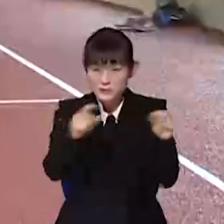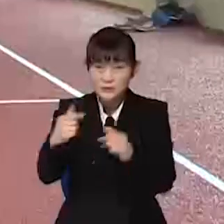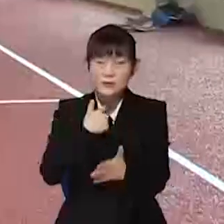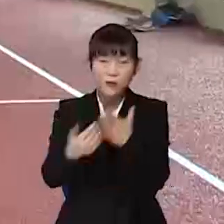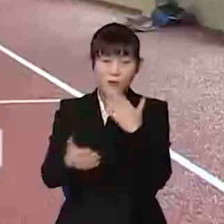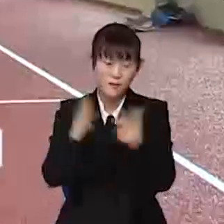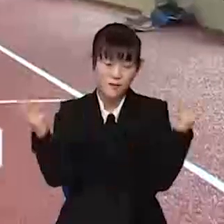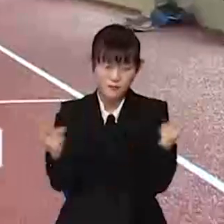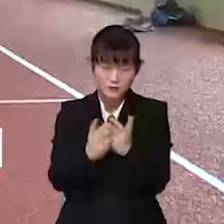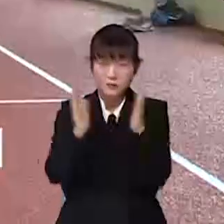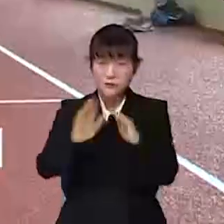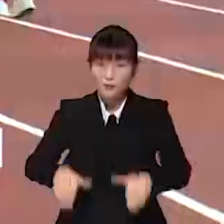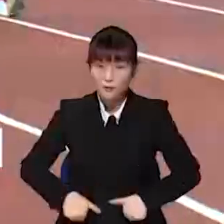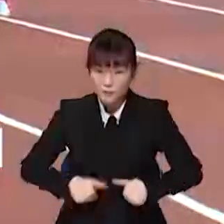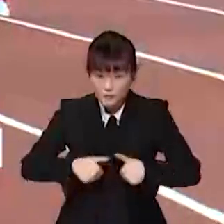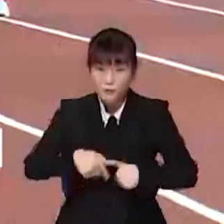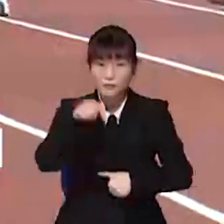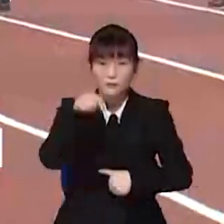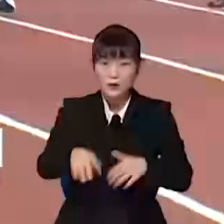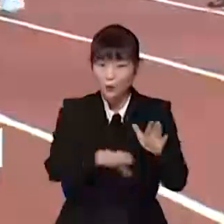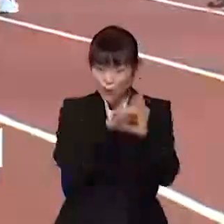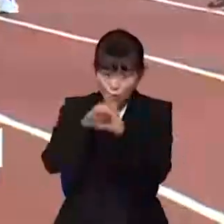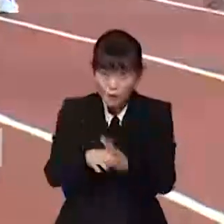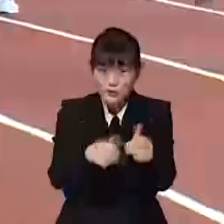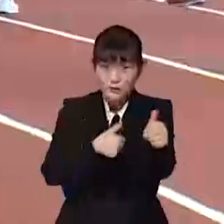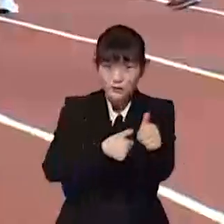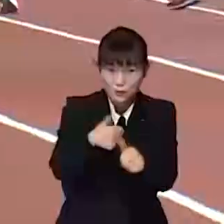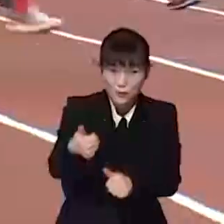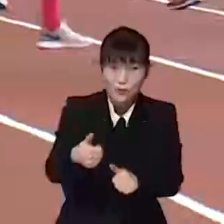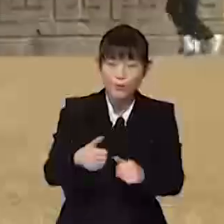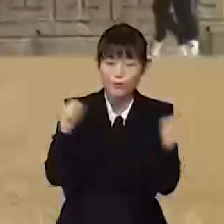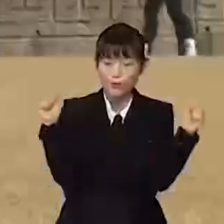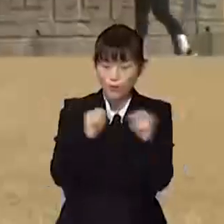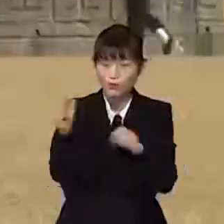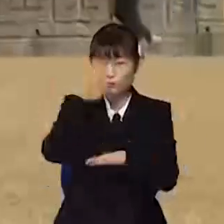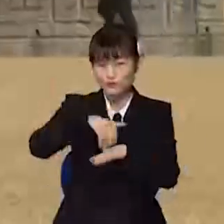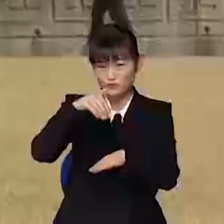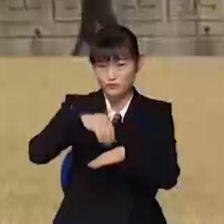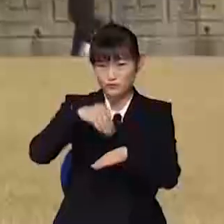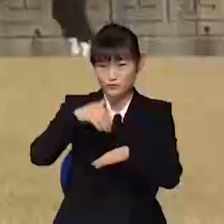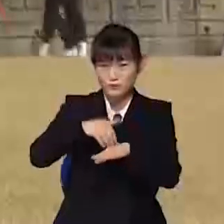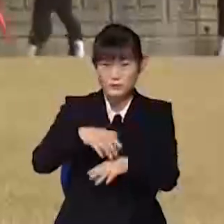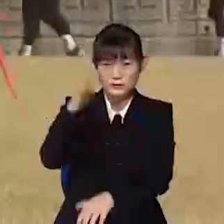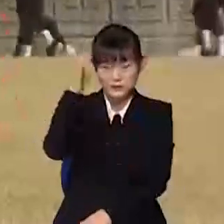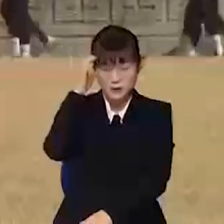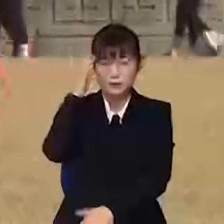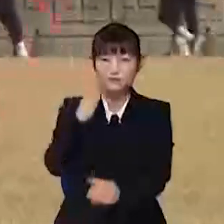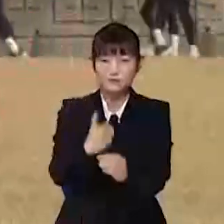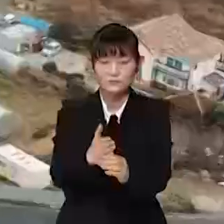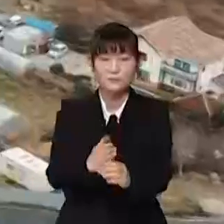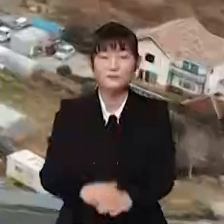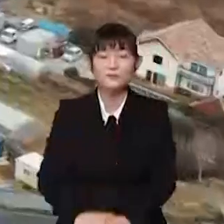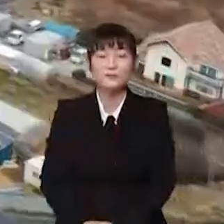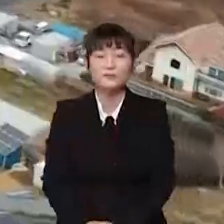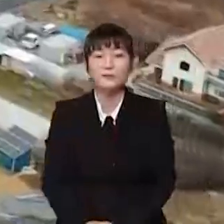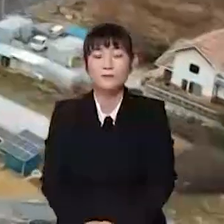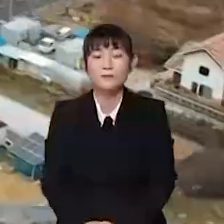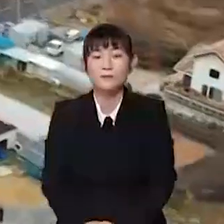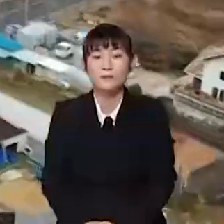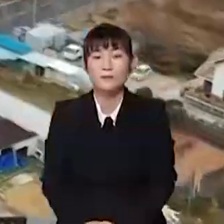체험거리 가득한 전남이 코로나 여파를 딛고 겨울 전지훈련 특수를 다시 기대하고 있습니다.